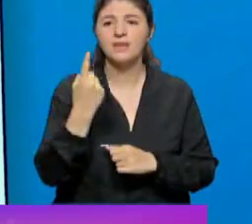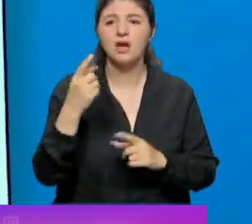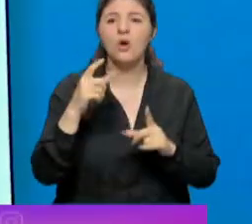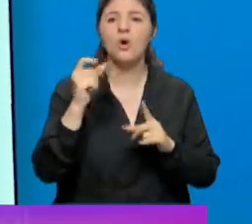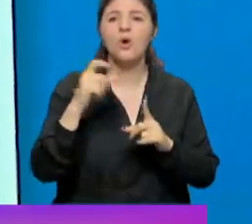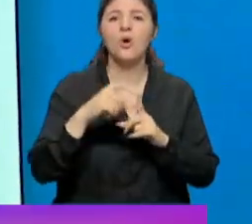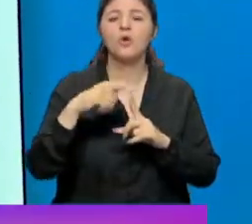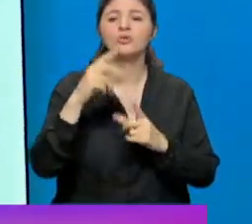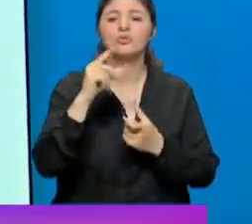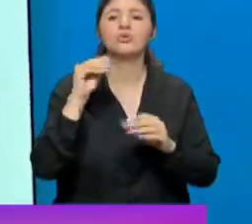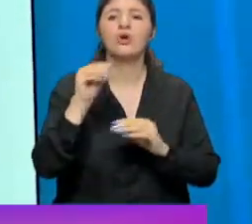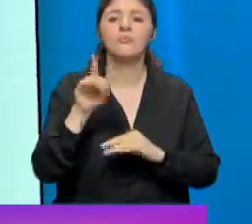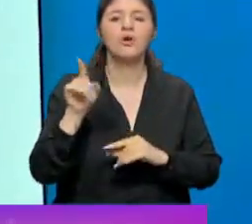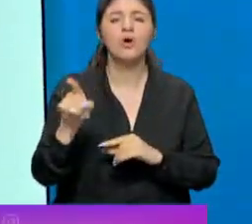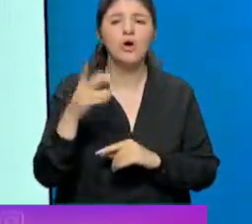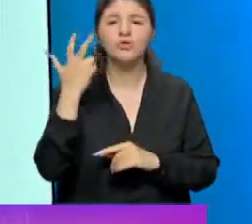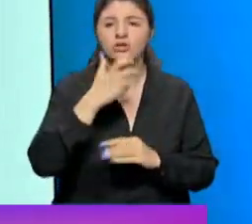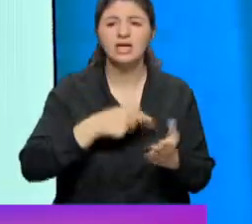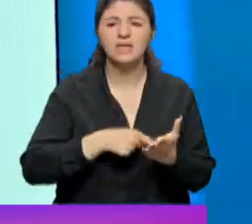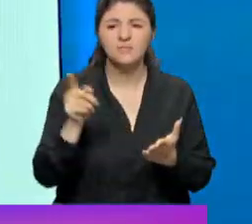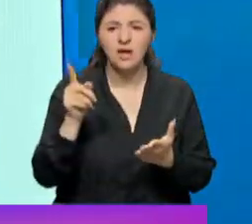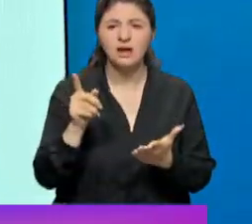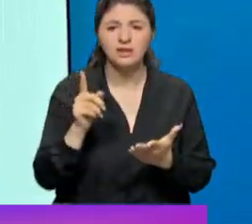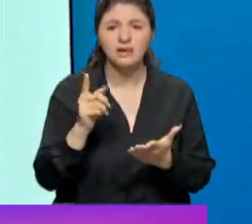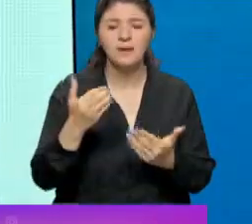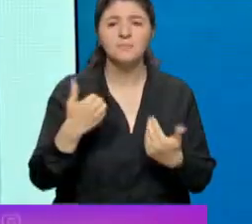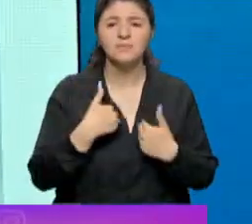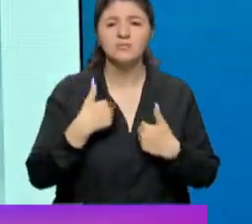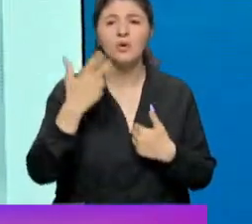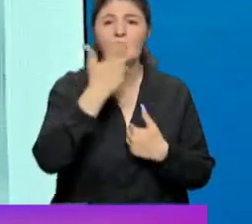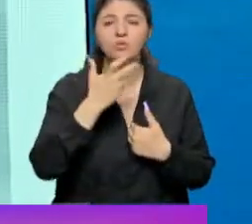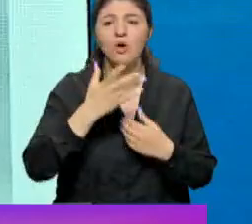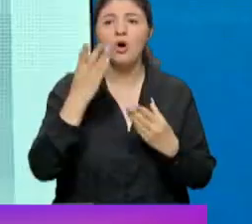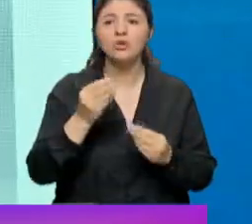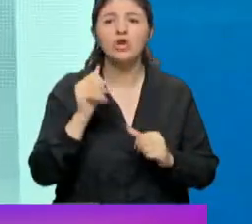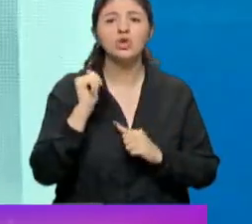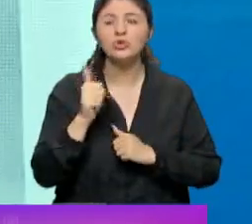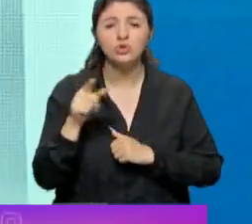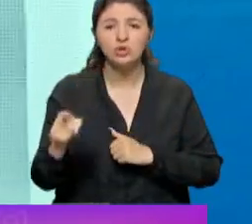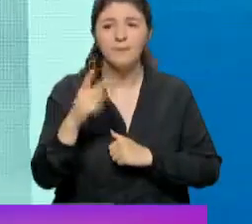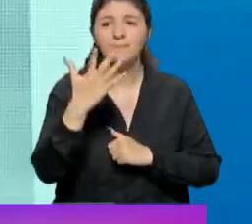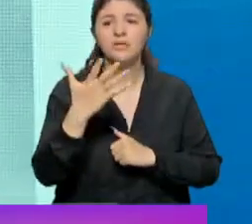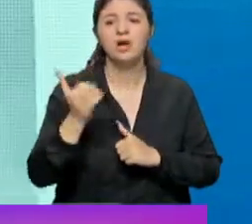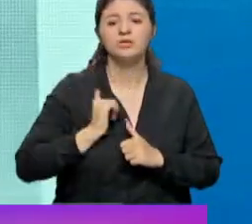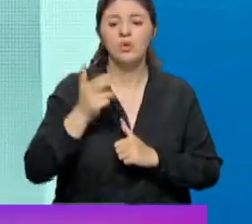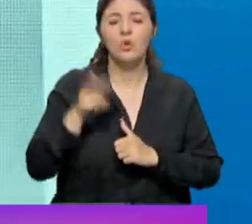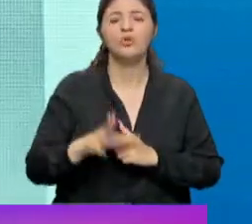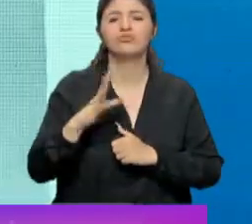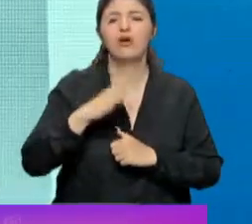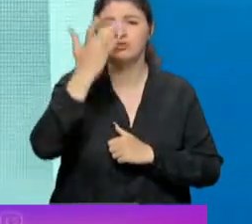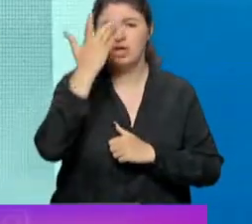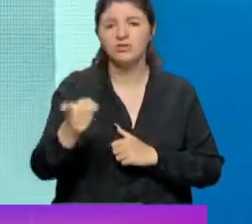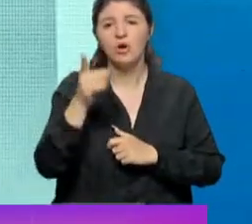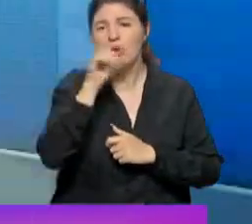tekoti almadık çünkü ODTÜ konseri iptalinde bizim konserimiz in olacağı gün 5 şehidimiz vardı